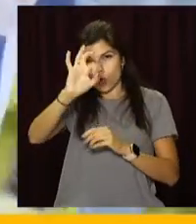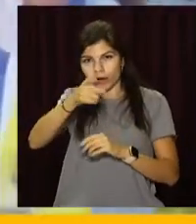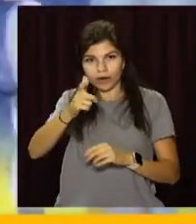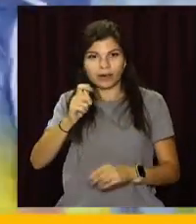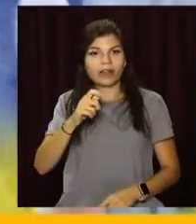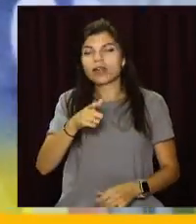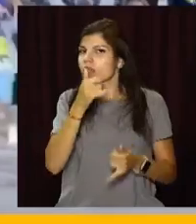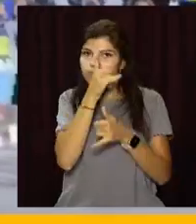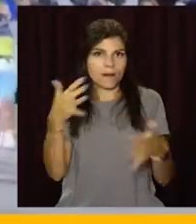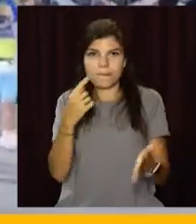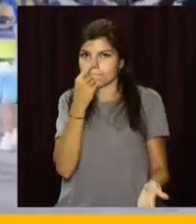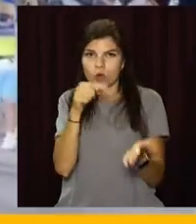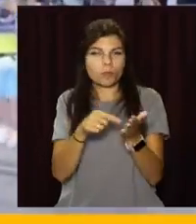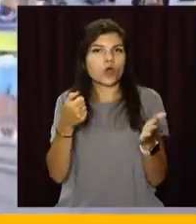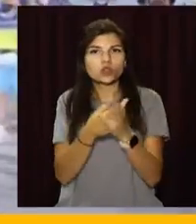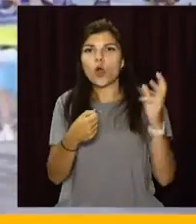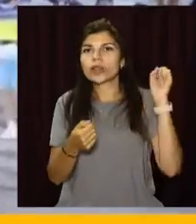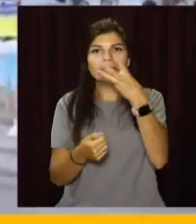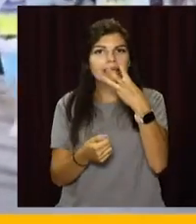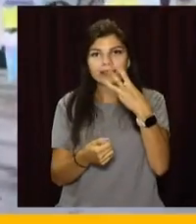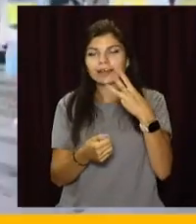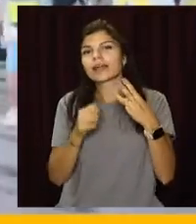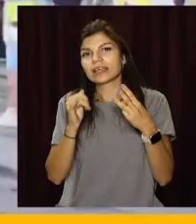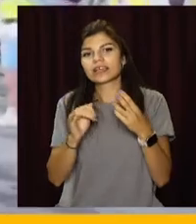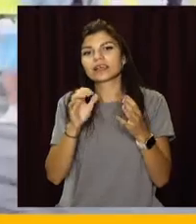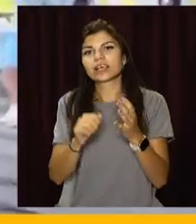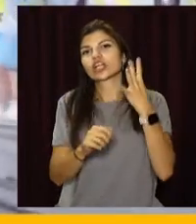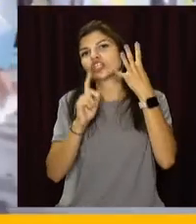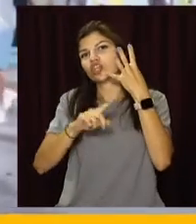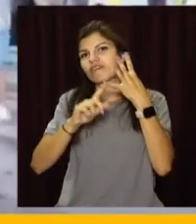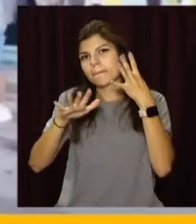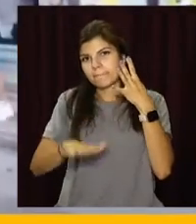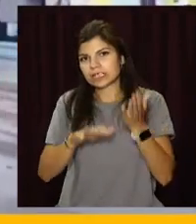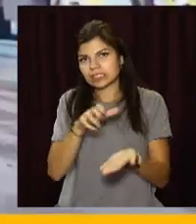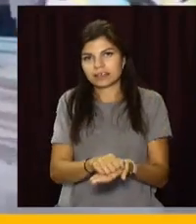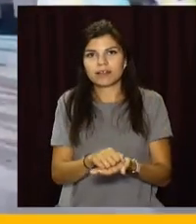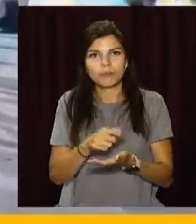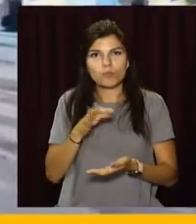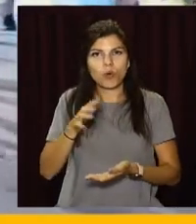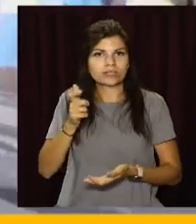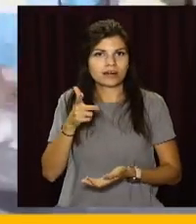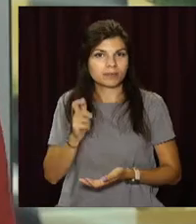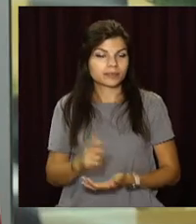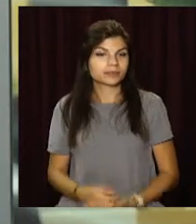спортсменка не змогла потрапити до трійки лідерів і посіла четверте місце.